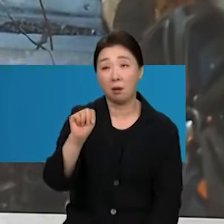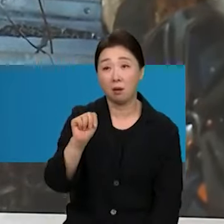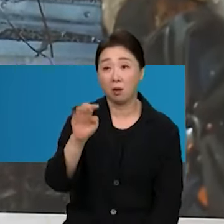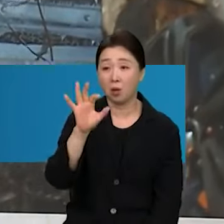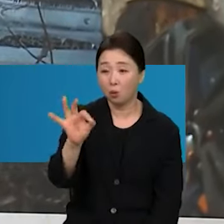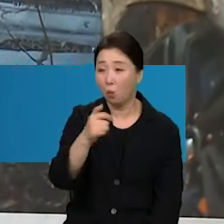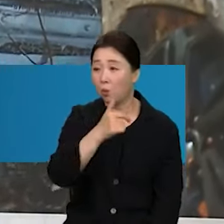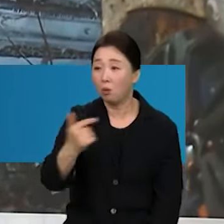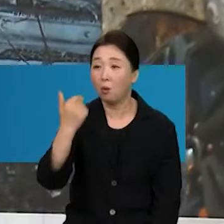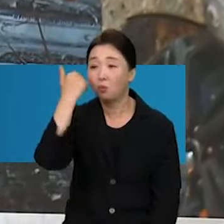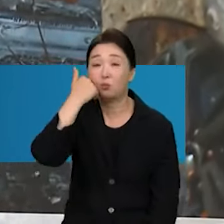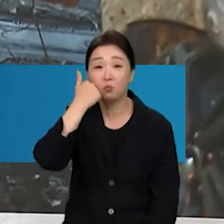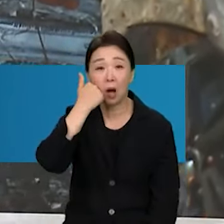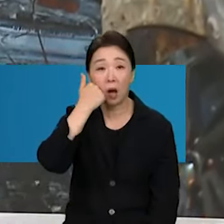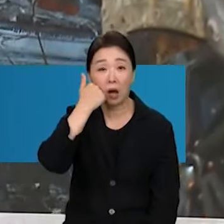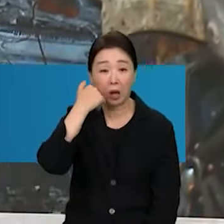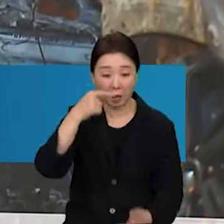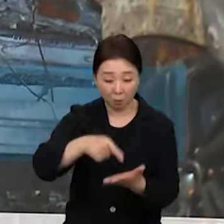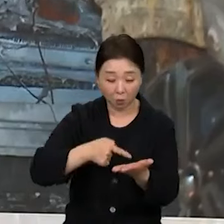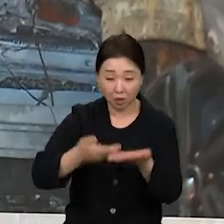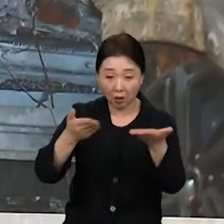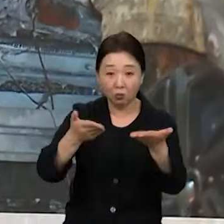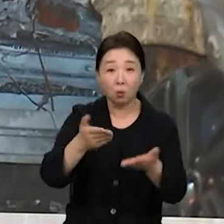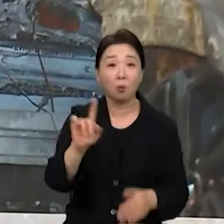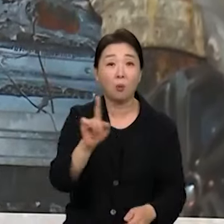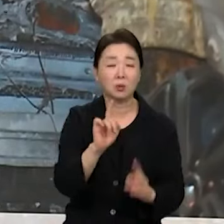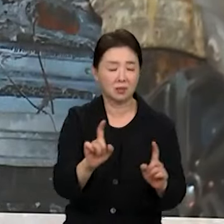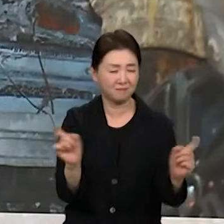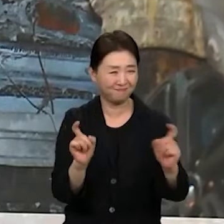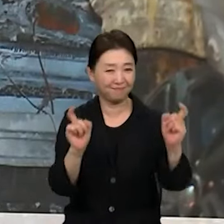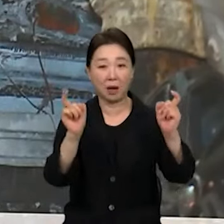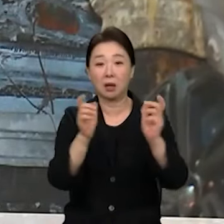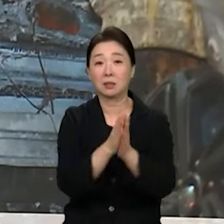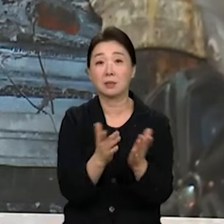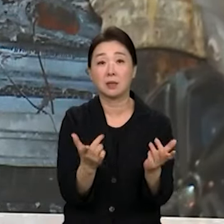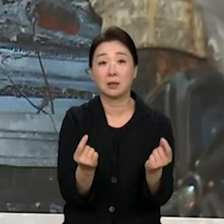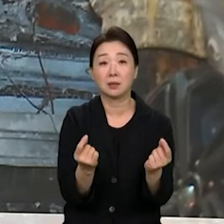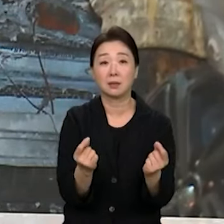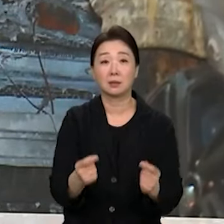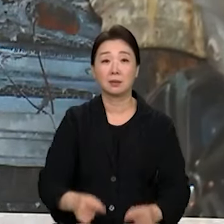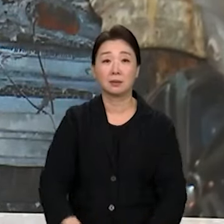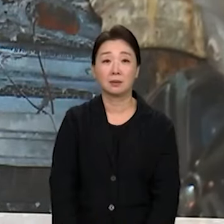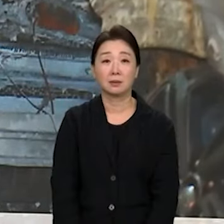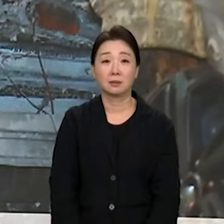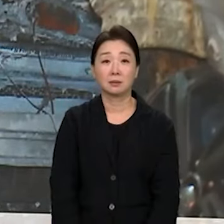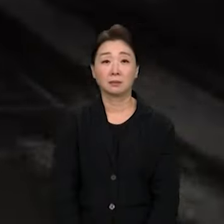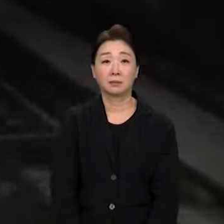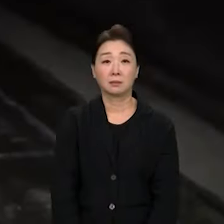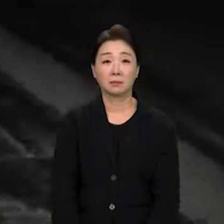누가 얼마나 물어줘야 할지 그 공방은 이제 시작입니다. 이자연 기자입니다.